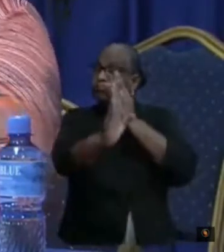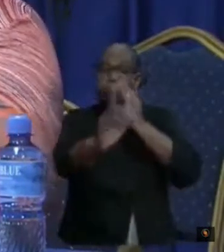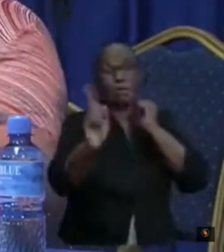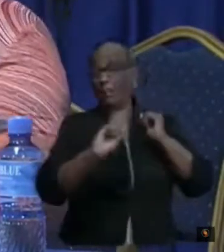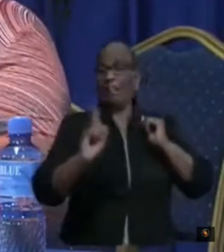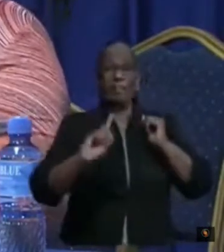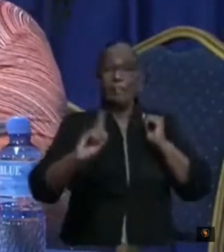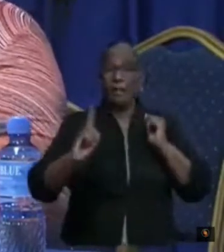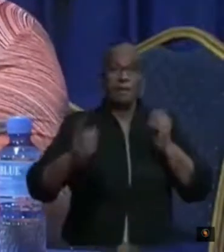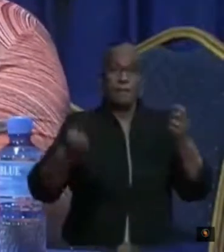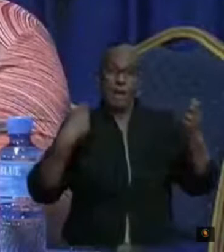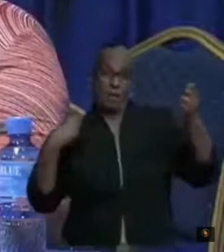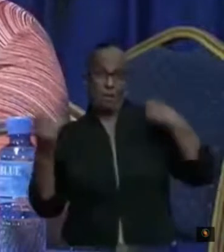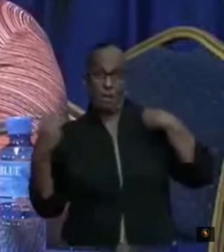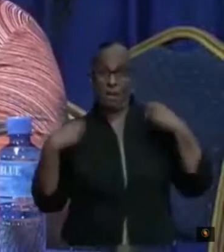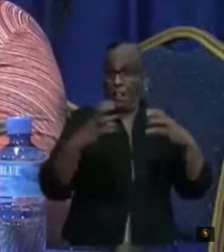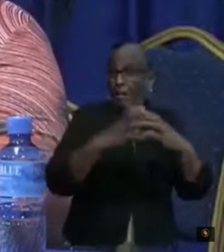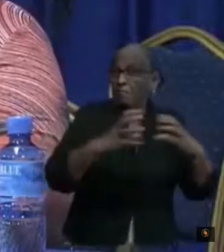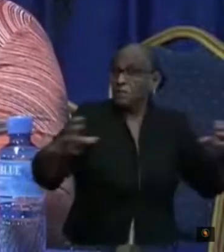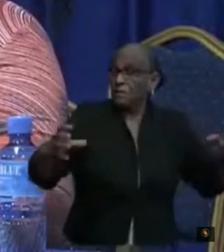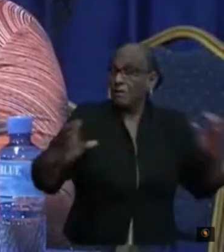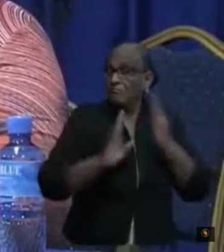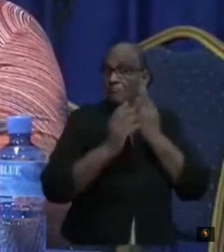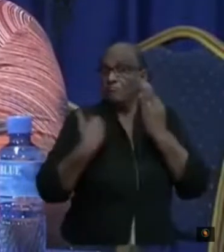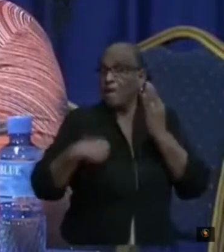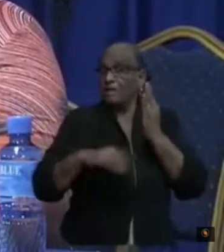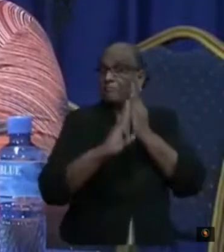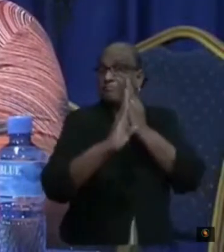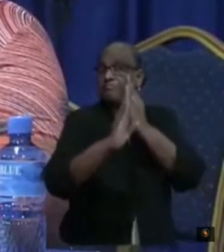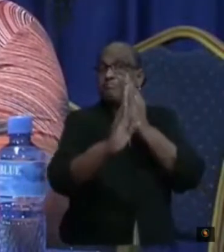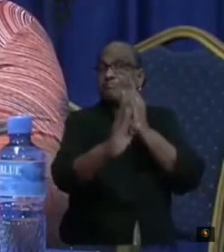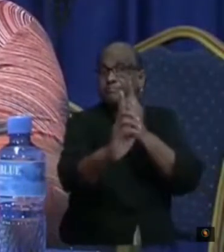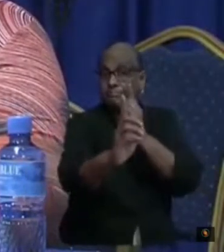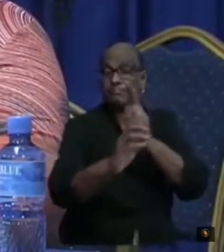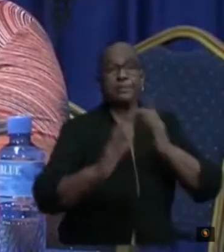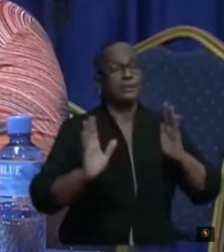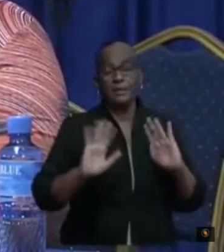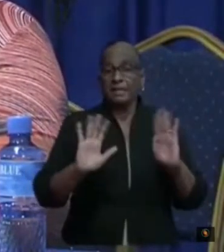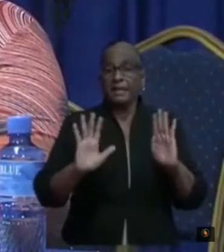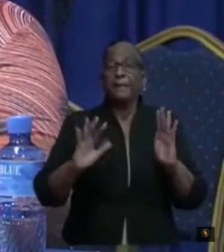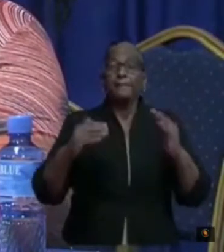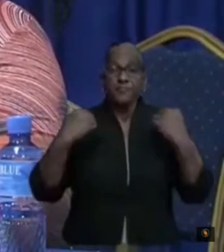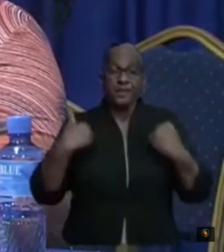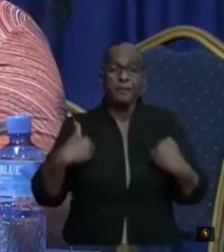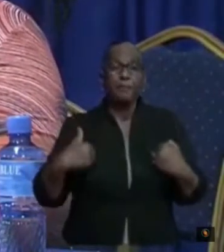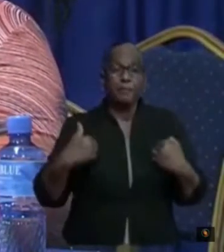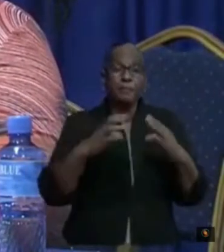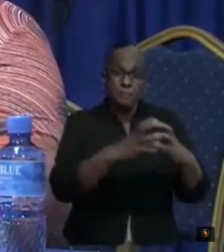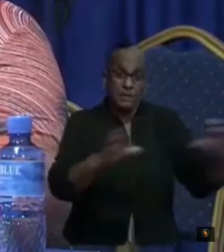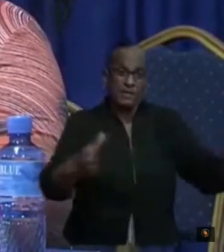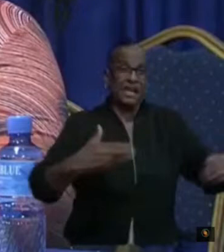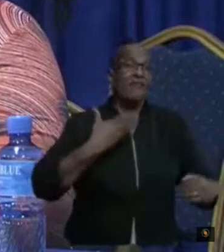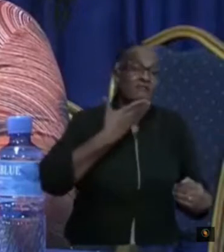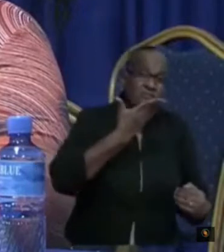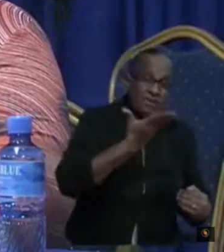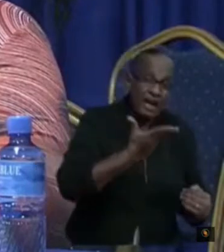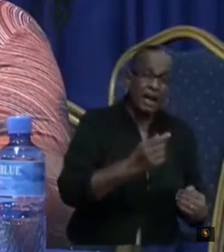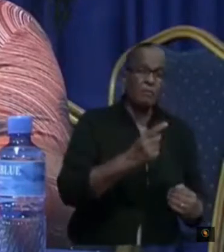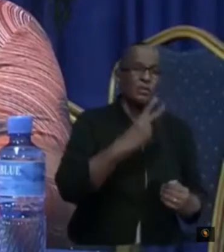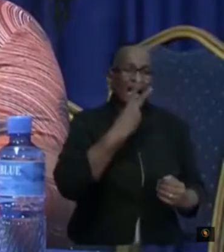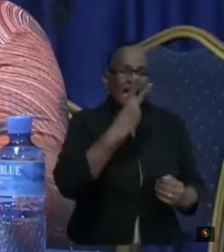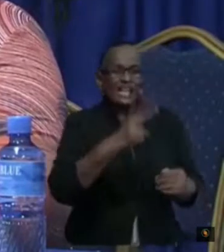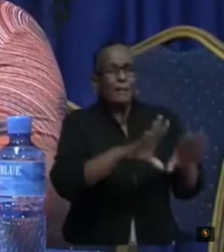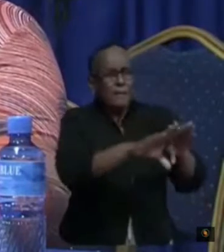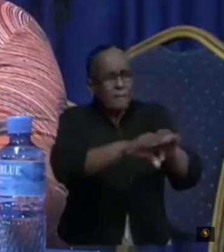bij zaken en bedrijven. Wij doen een beroep op de bedrijven dat ze dusdanige maatregelen